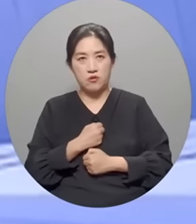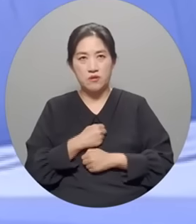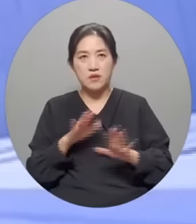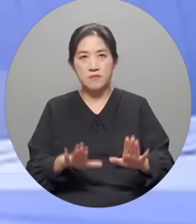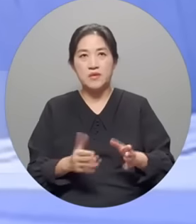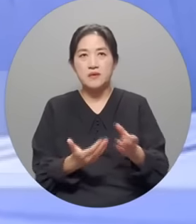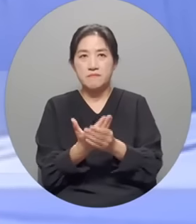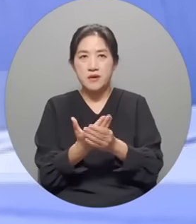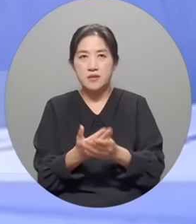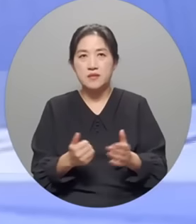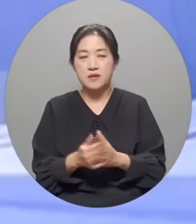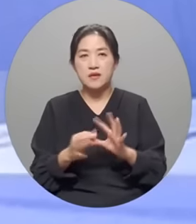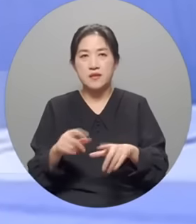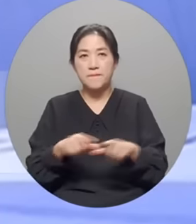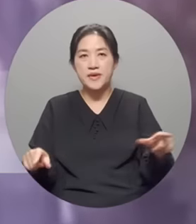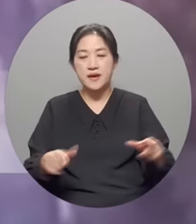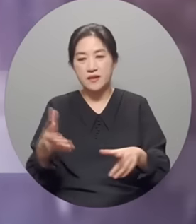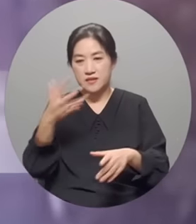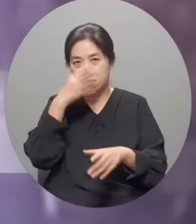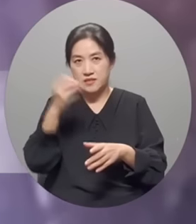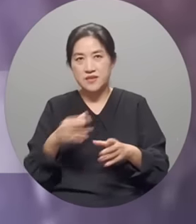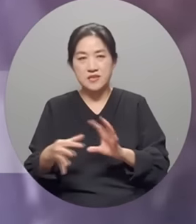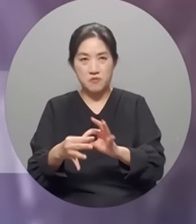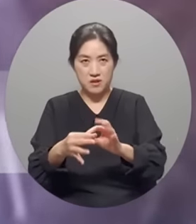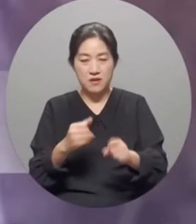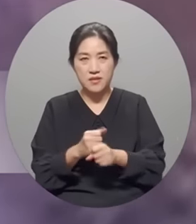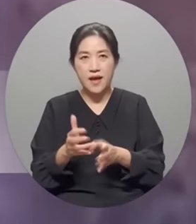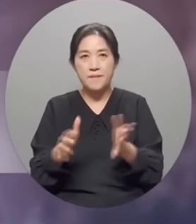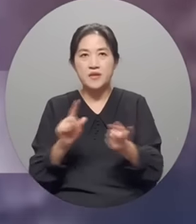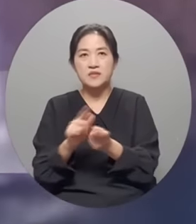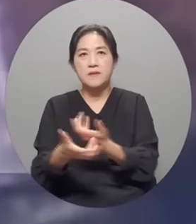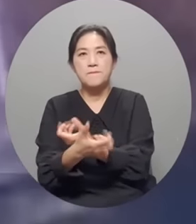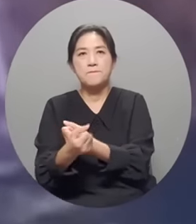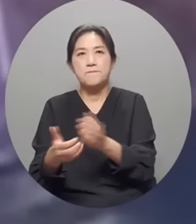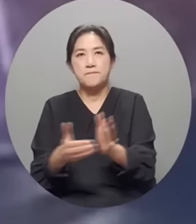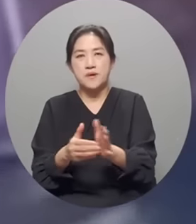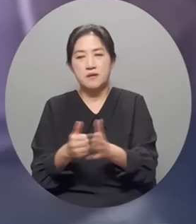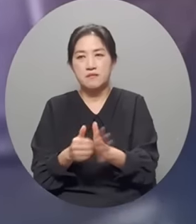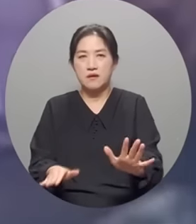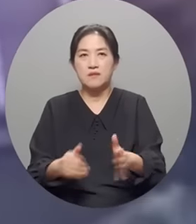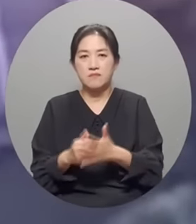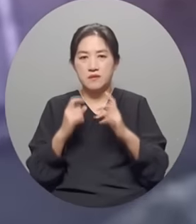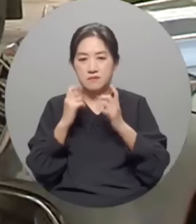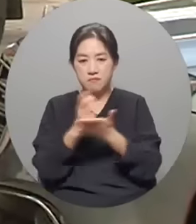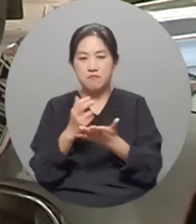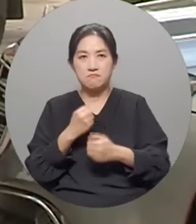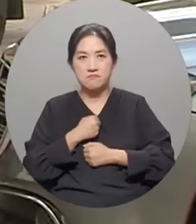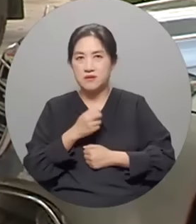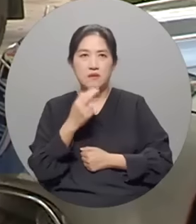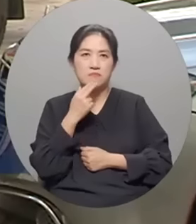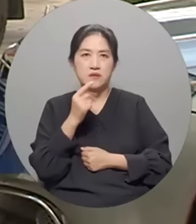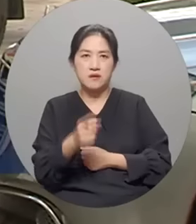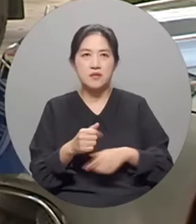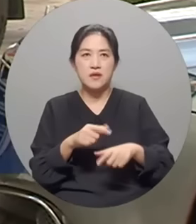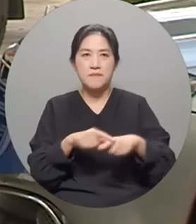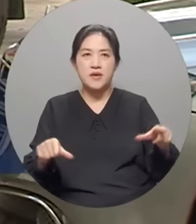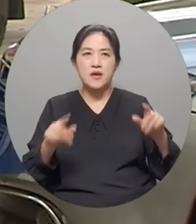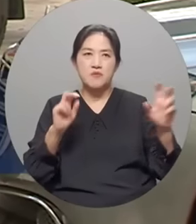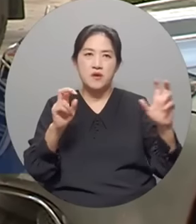사고 차량이 소속된 민간 폐기물 업체는 해당 아파트와 직접 계약을 맺어 적용을 받지 않았던 겁니다. 민간